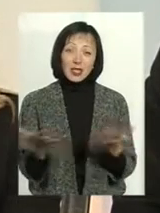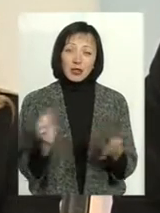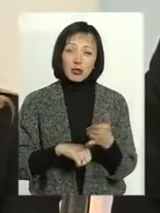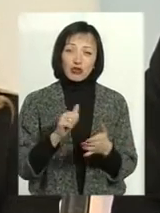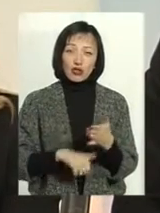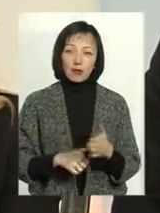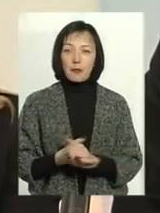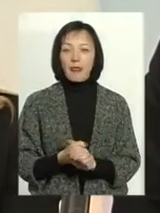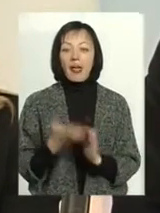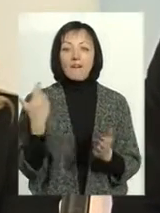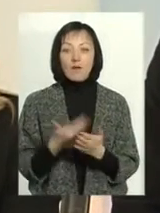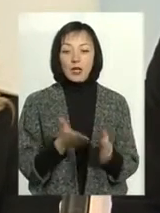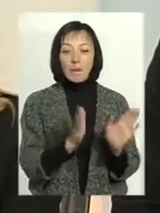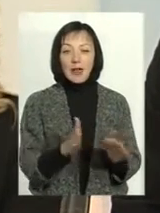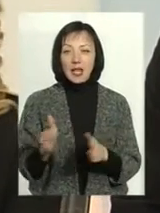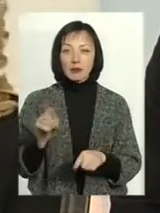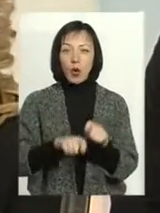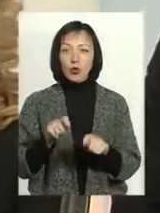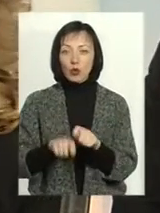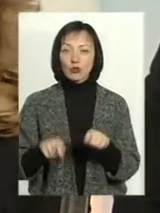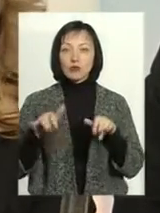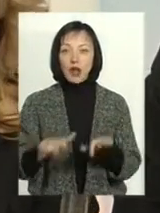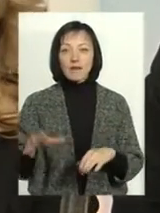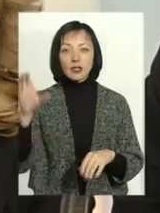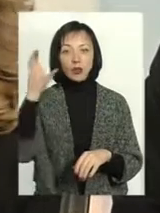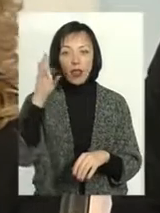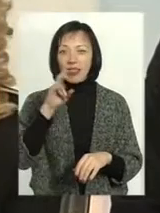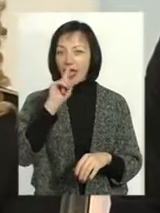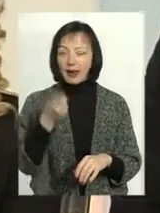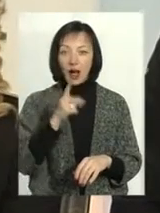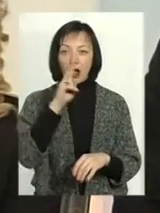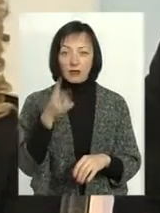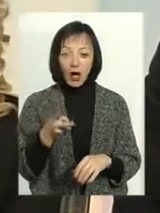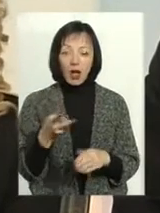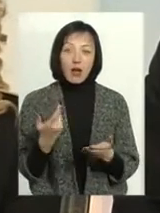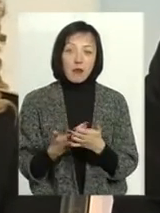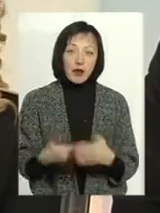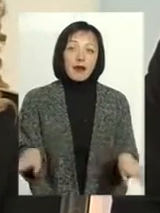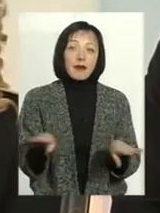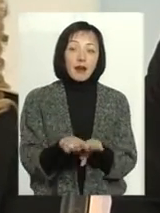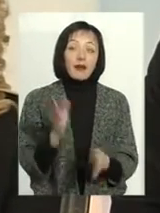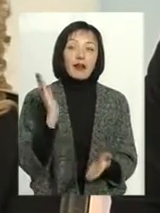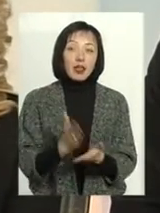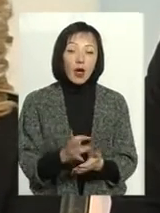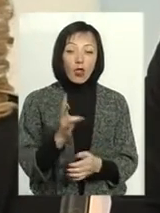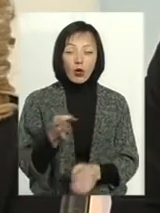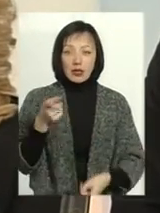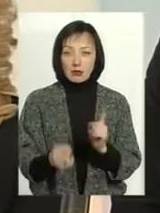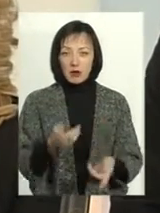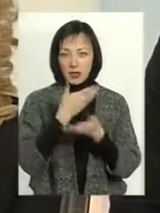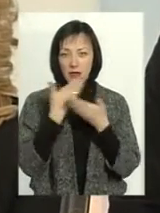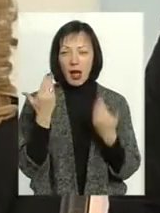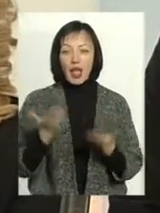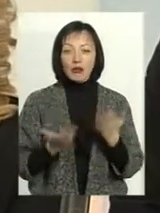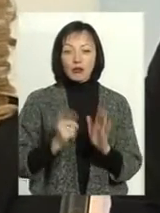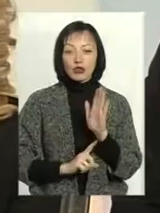причин. І от механізму контролю за тим, щоб справа слухалася не рік, а два, він вроді як є, і його насправді немає. Тому що